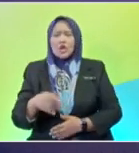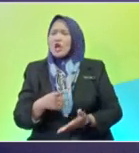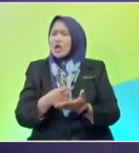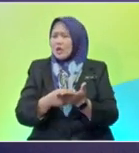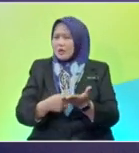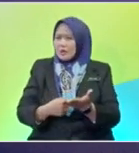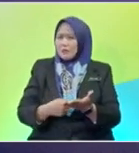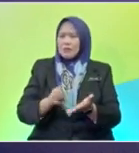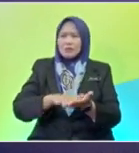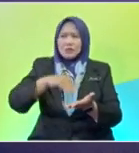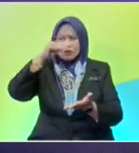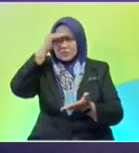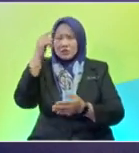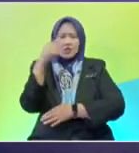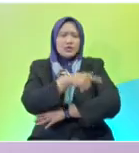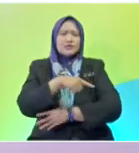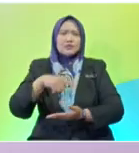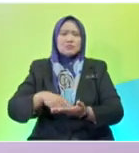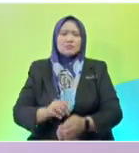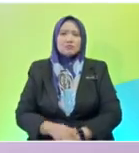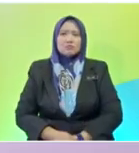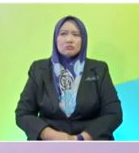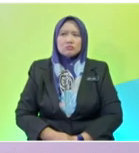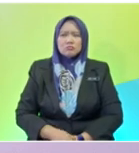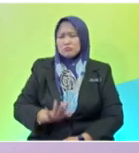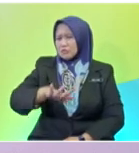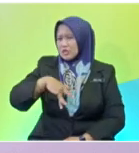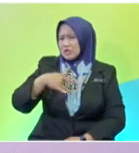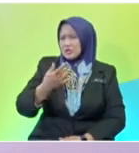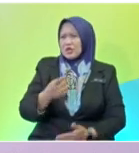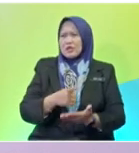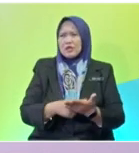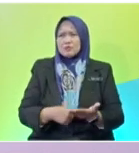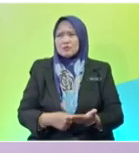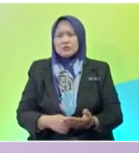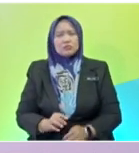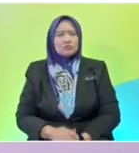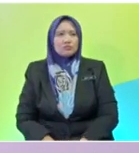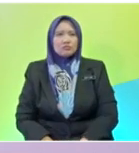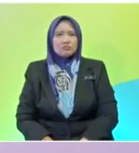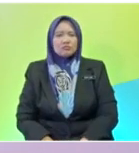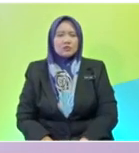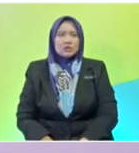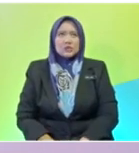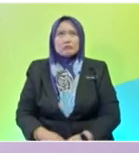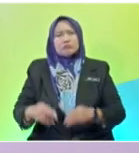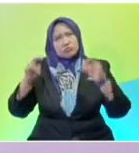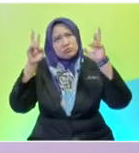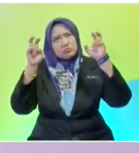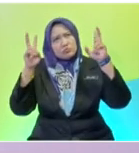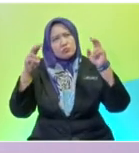apa ya dia rasa gini kita tadi tuh Hmm rasanya kalau ikut ke topik kita